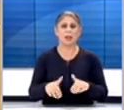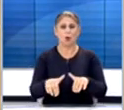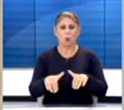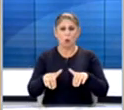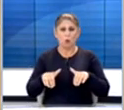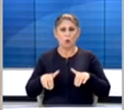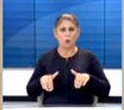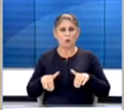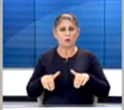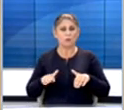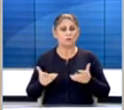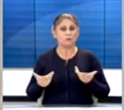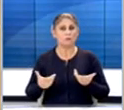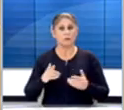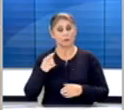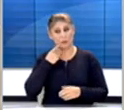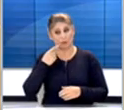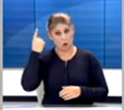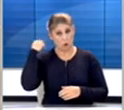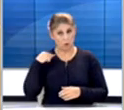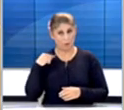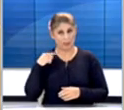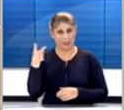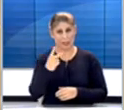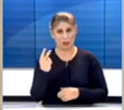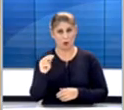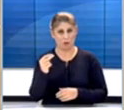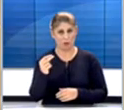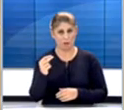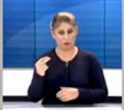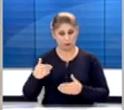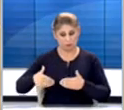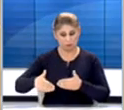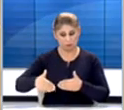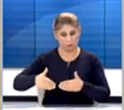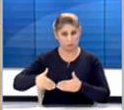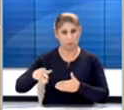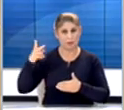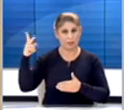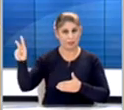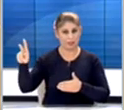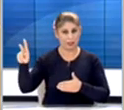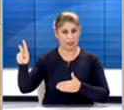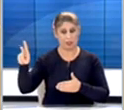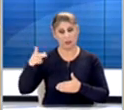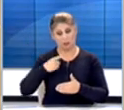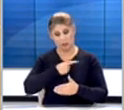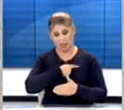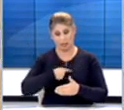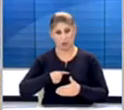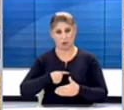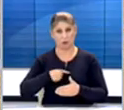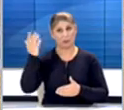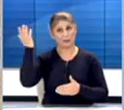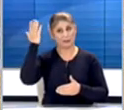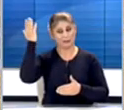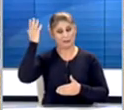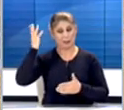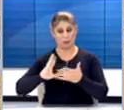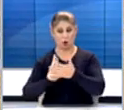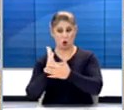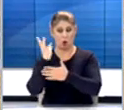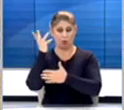οπισθοδρόμηση. Γιατί και την προηγούμενη κοινοβουλευτική περίοδο, επί της δικιάς σας θητείας, το δίθεν προοδευτικό ΠΑΣΟΚ